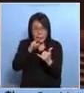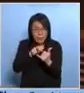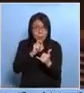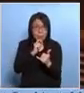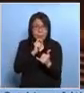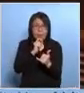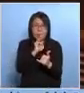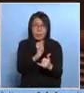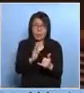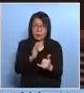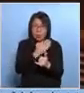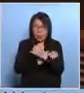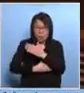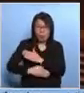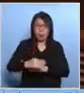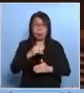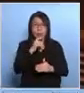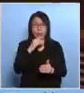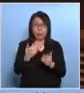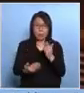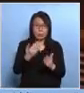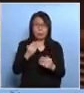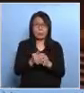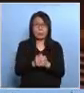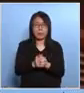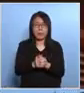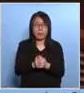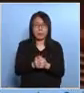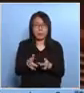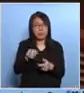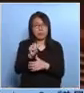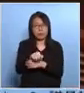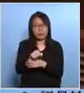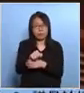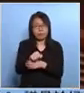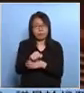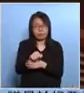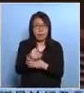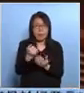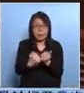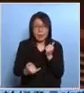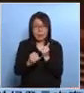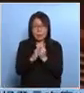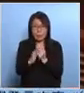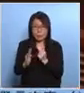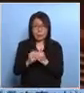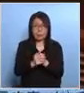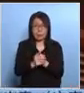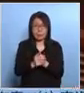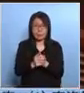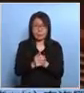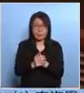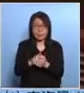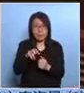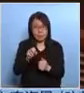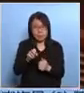缺陷，而他亦願意是去生出這個 BB 仔的，他是不是亦